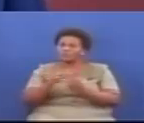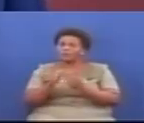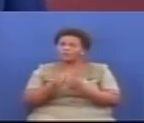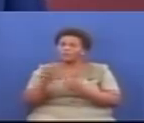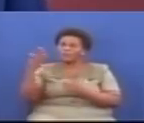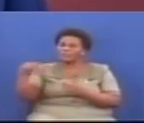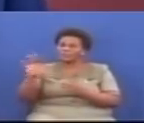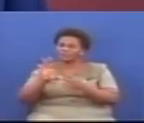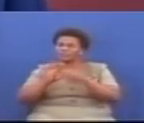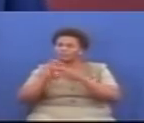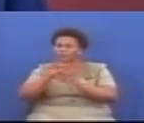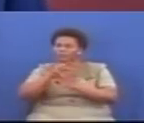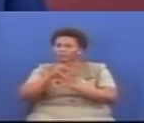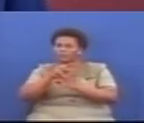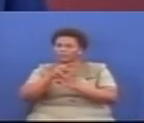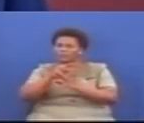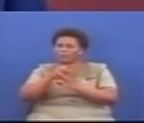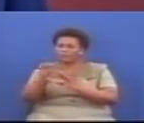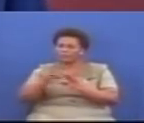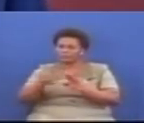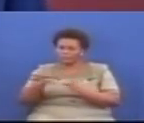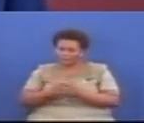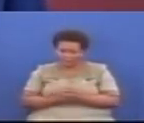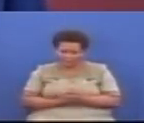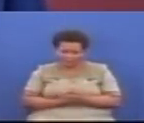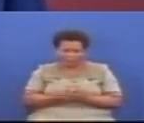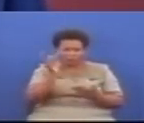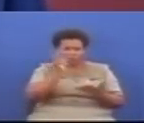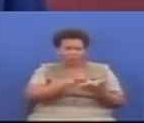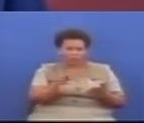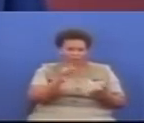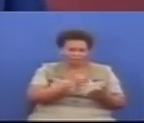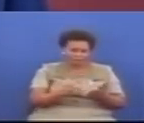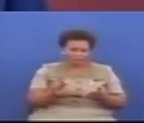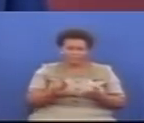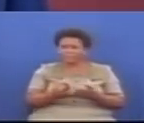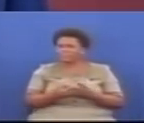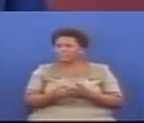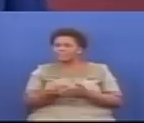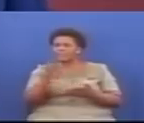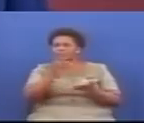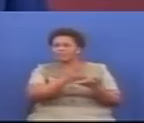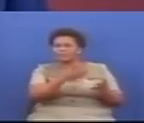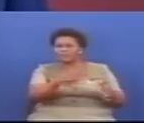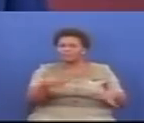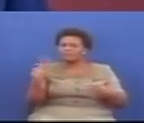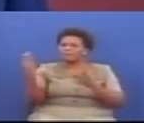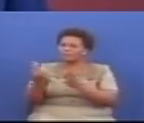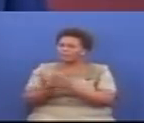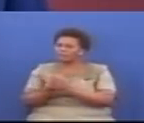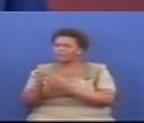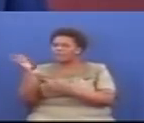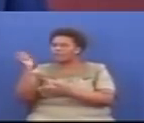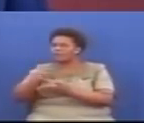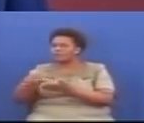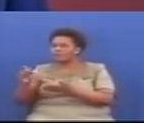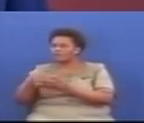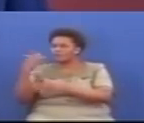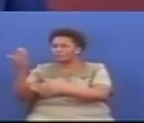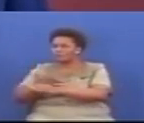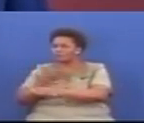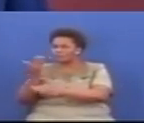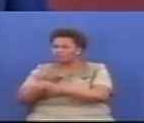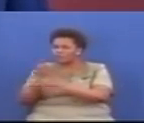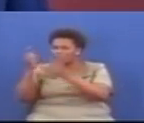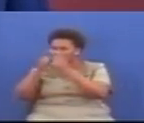ya msingi ya St. Joseph ya jijini Dar es Salaam na wanafunzi wa chuo cha diplomasia waliopo wizarani kwa ajili ya mafunzo